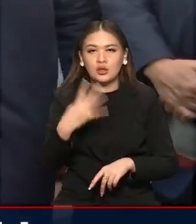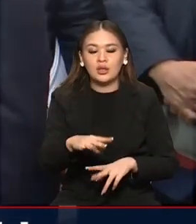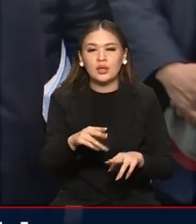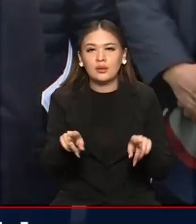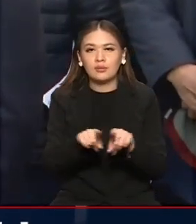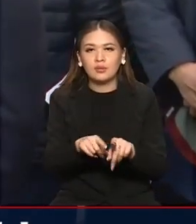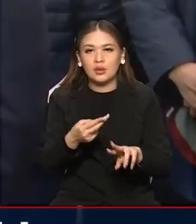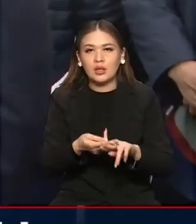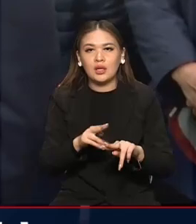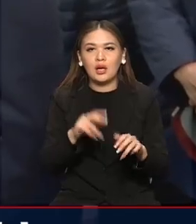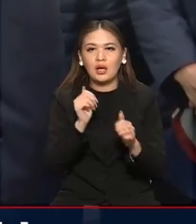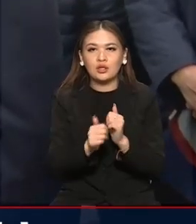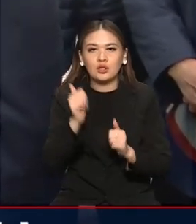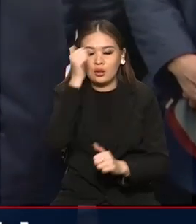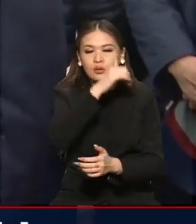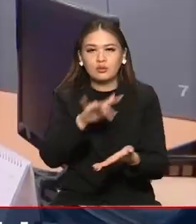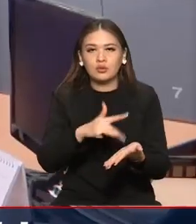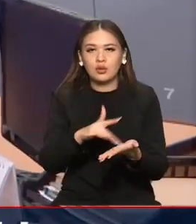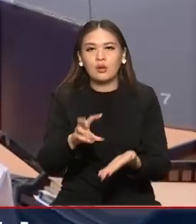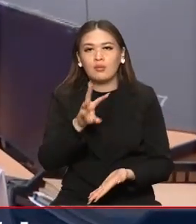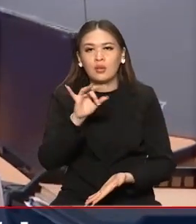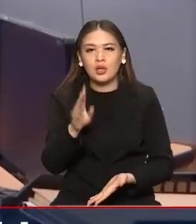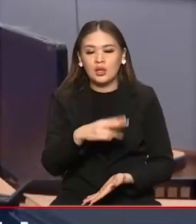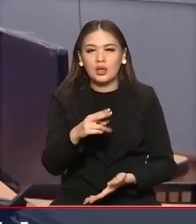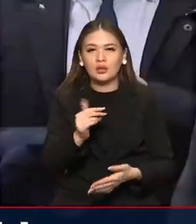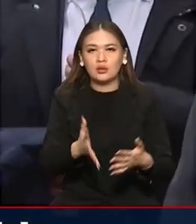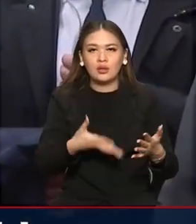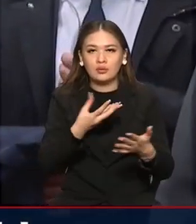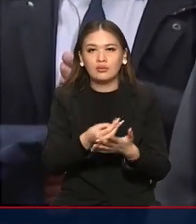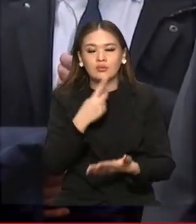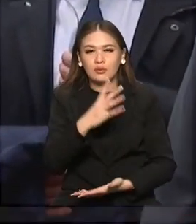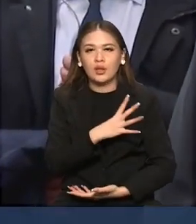Ол үшін жыл сайын бюджеттен 4 миллиард теңгеден қаражат бөлініп отырады.